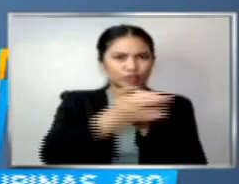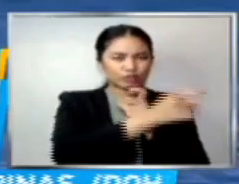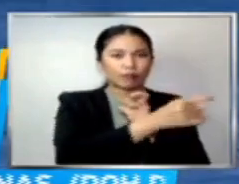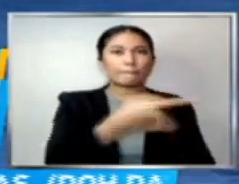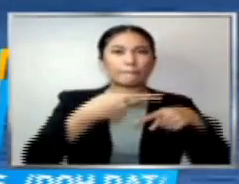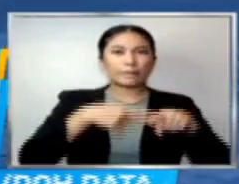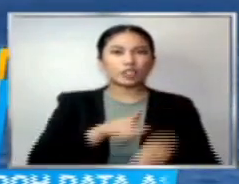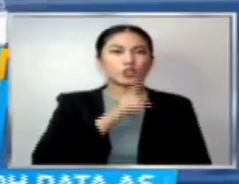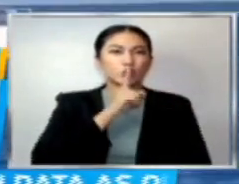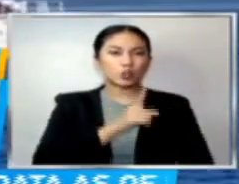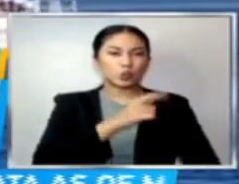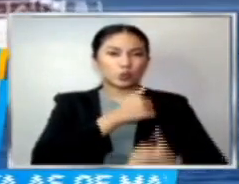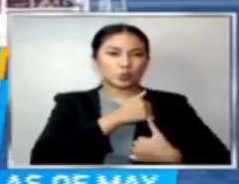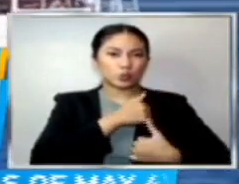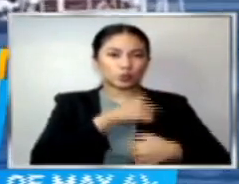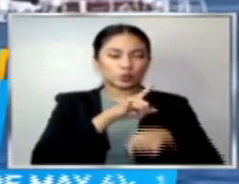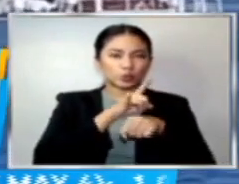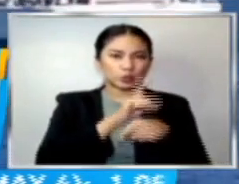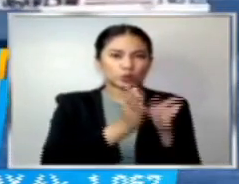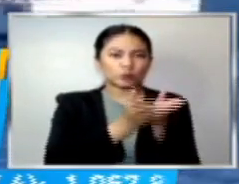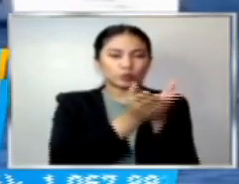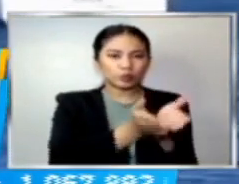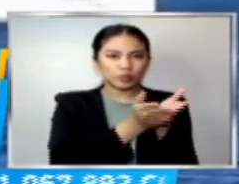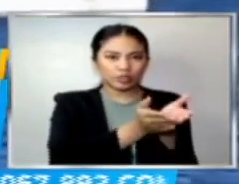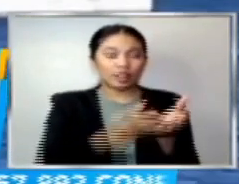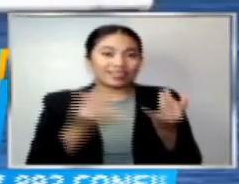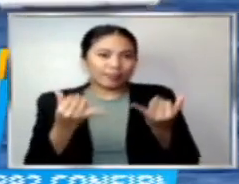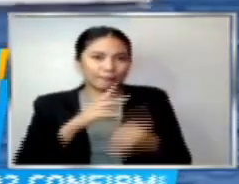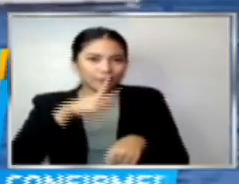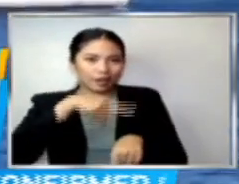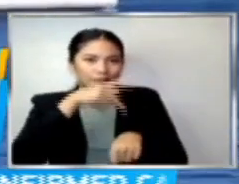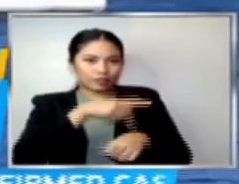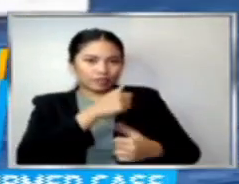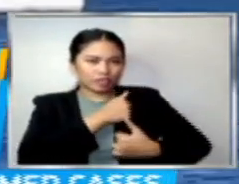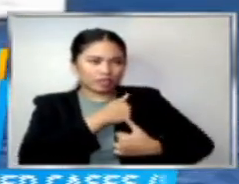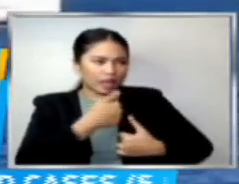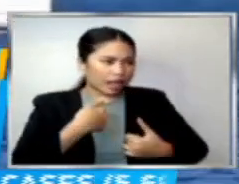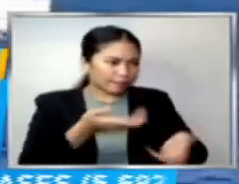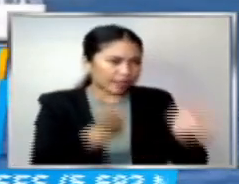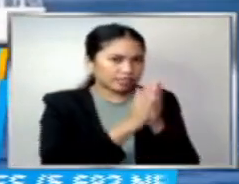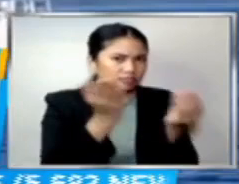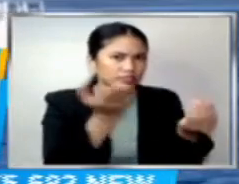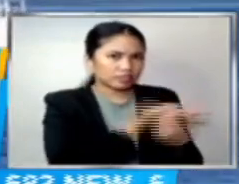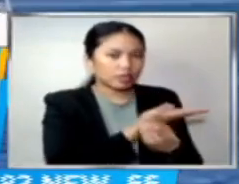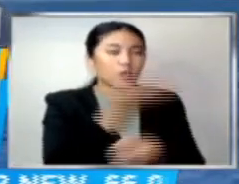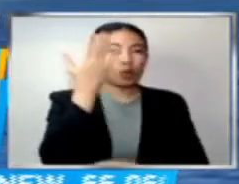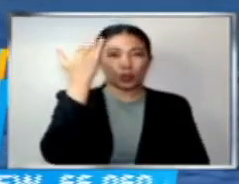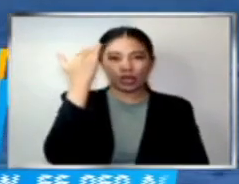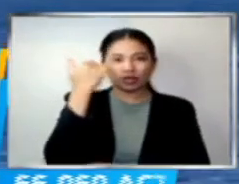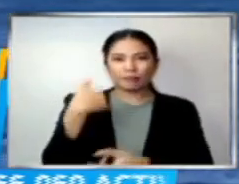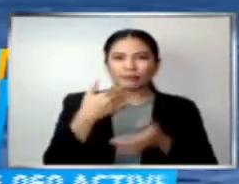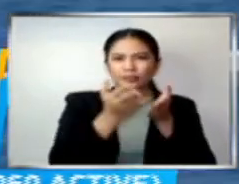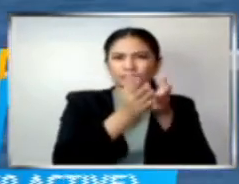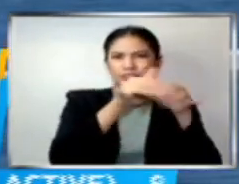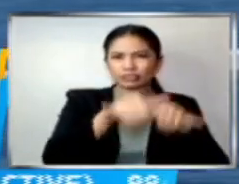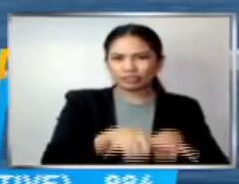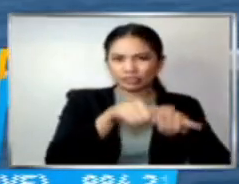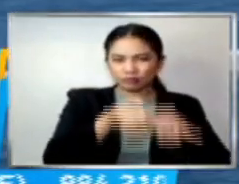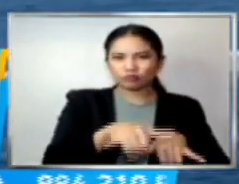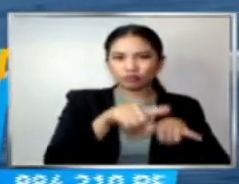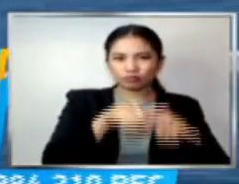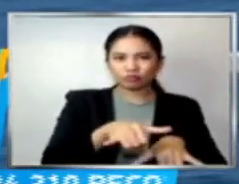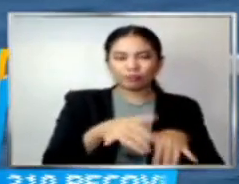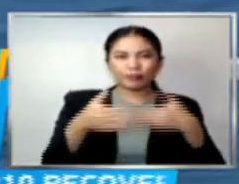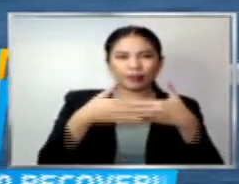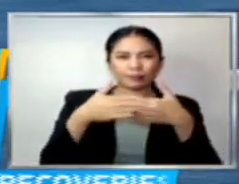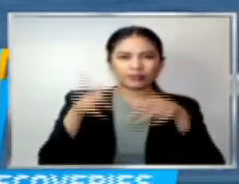Philippine Coast Guard nitong April 27 matapos mamata ang naka-angkla sa Sabina Reef, Palawan, may 73 nautical miles ang layo mula